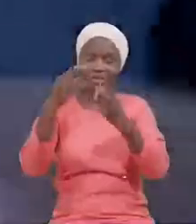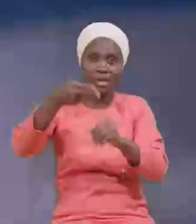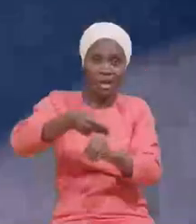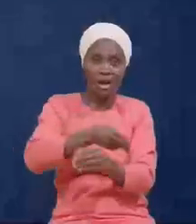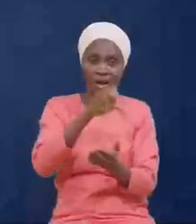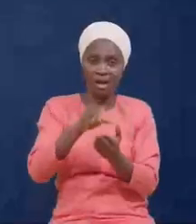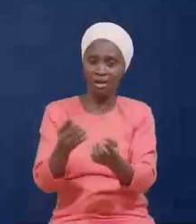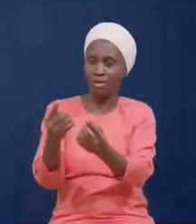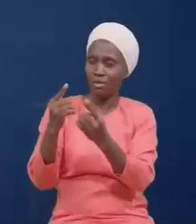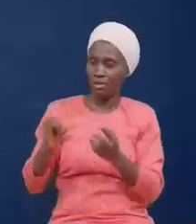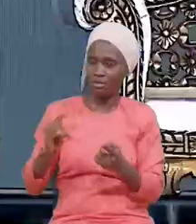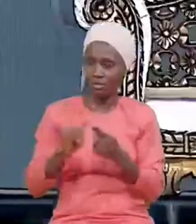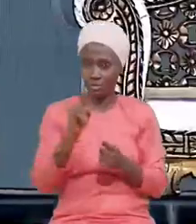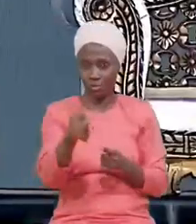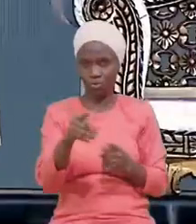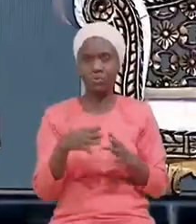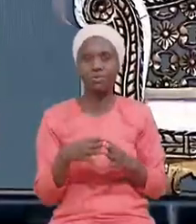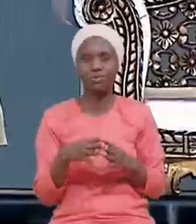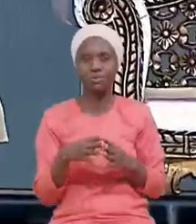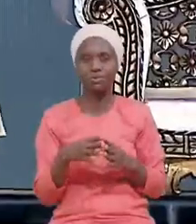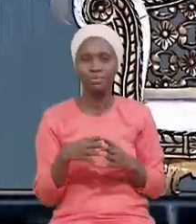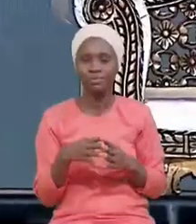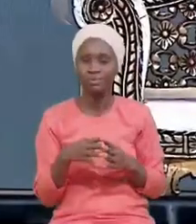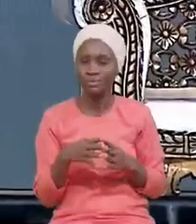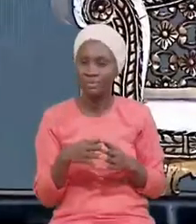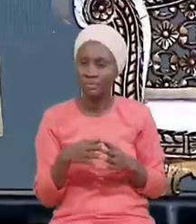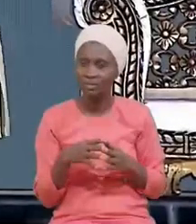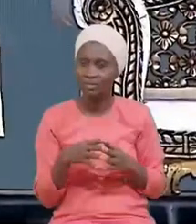l'agneau sacrificiel venir à vous.